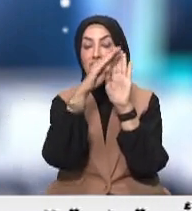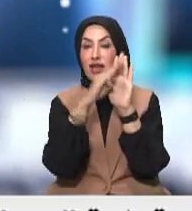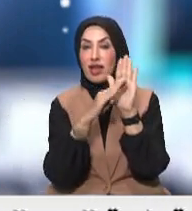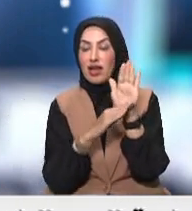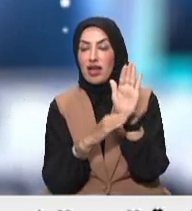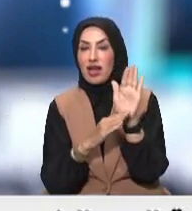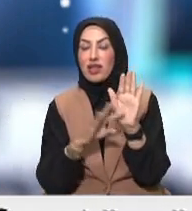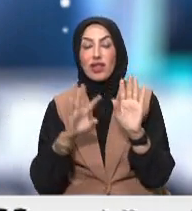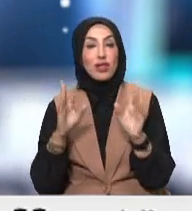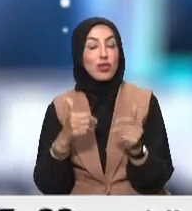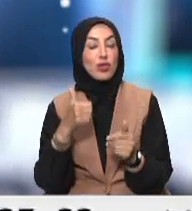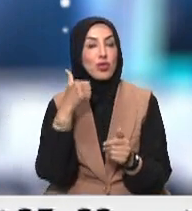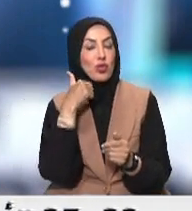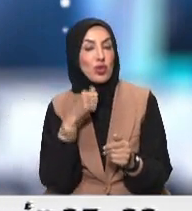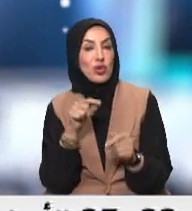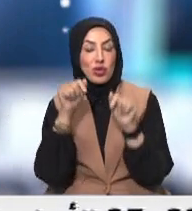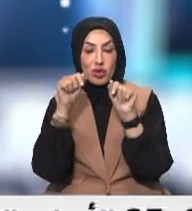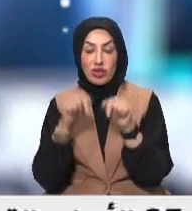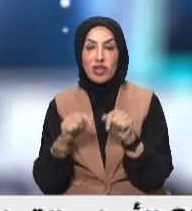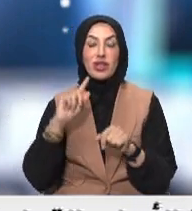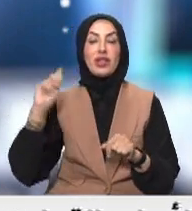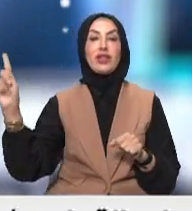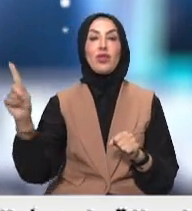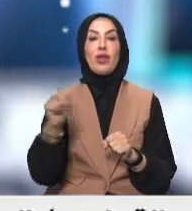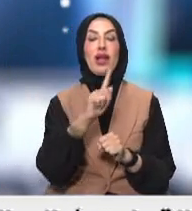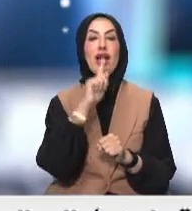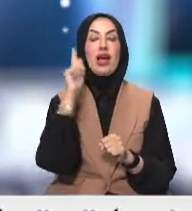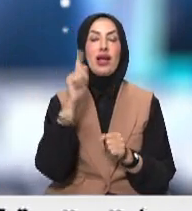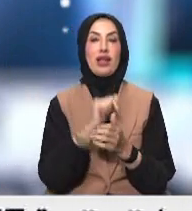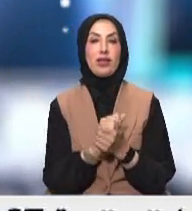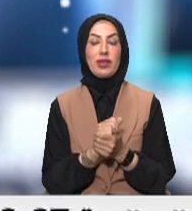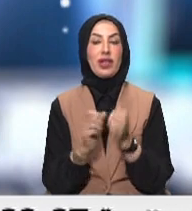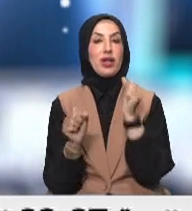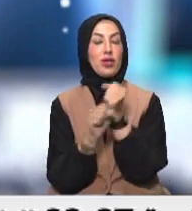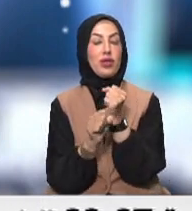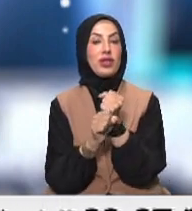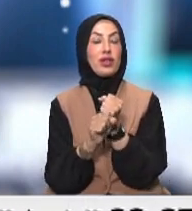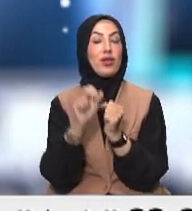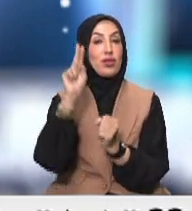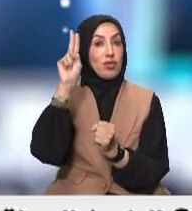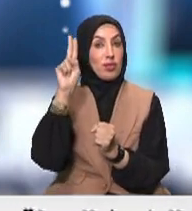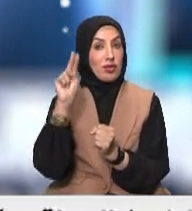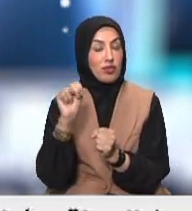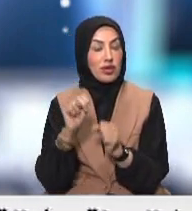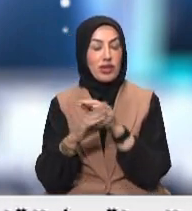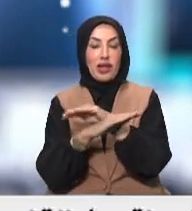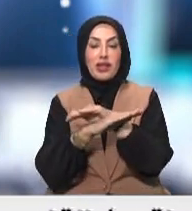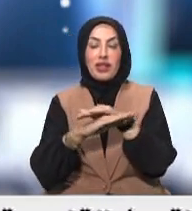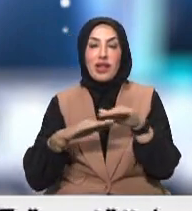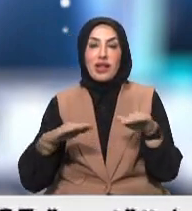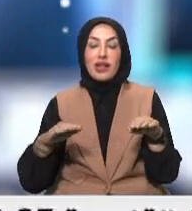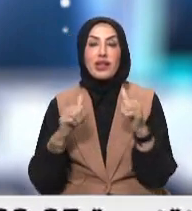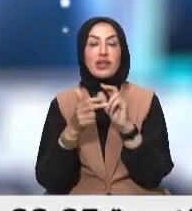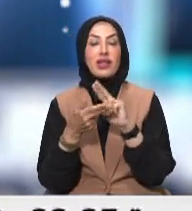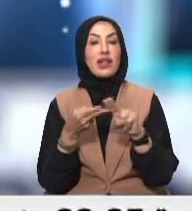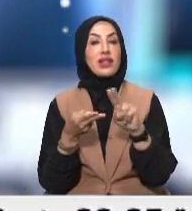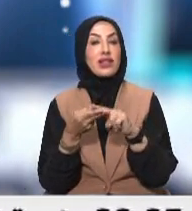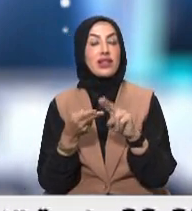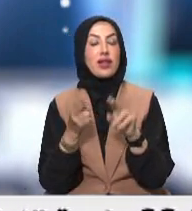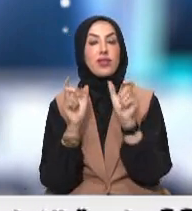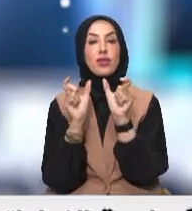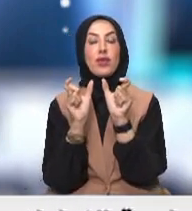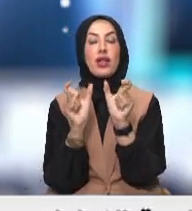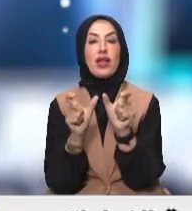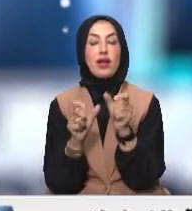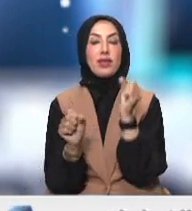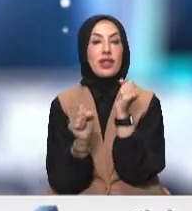المستجدات على الساحتين الاقليميه والدوليه ودور الامم المتحده في ارساء السلم والامن الدوليين